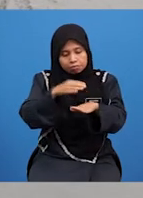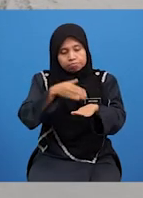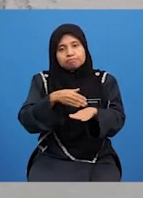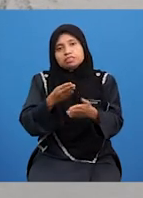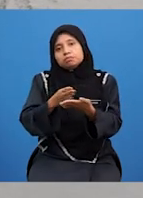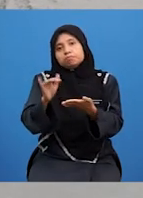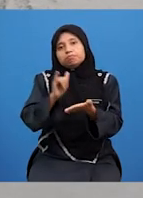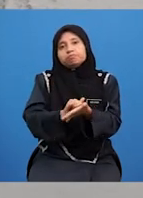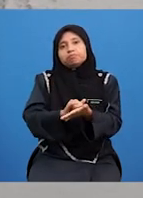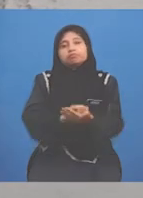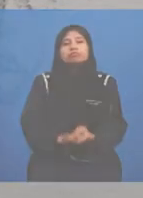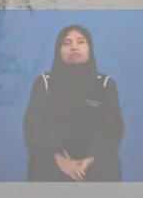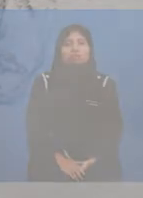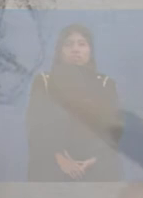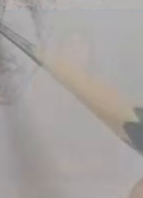itu.